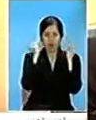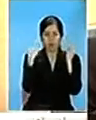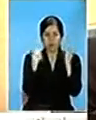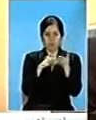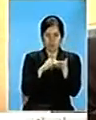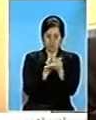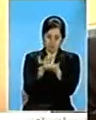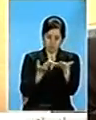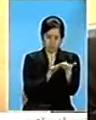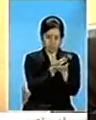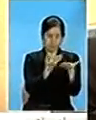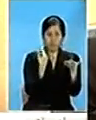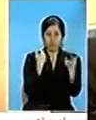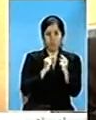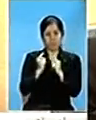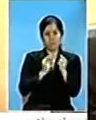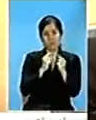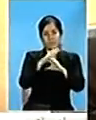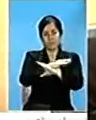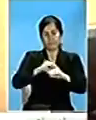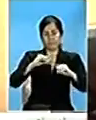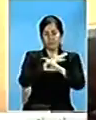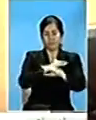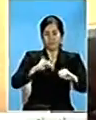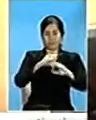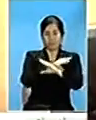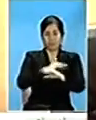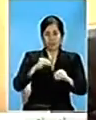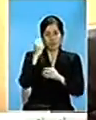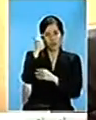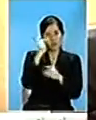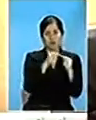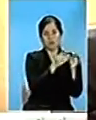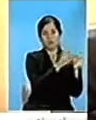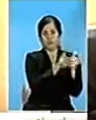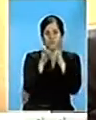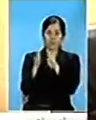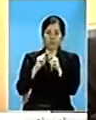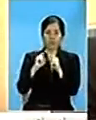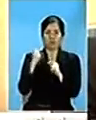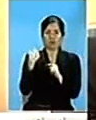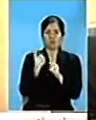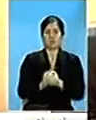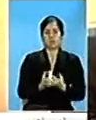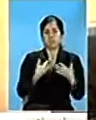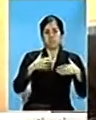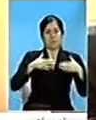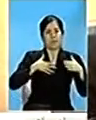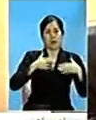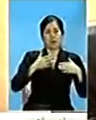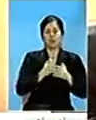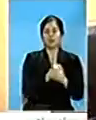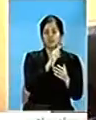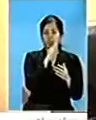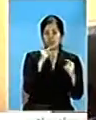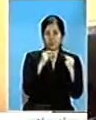ซึ่งไม่มองว่าใครอยู่ฝ่ายใดในหมู่บ้านอาจจะมีคนมีอุดมการณ์แตกต่างกันแต่ถ้าเขา